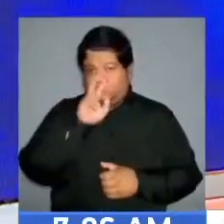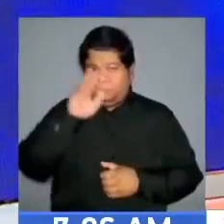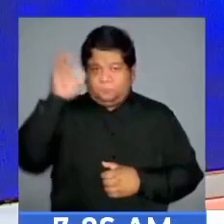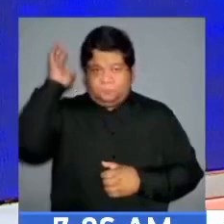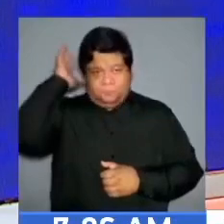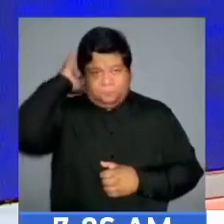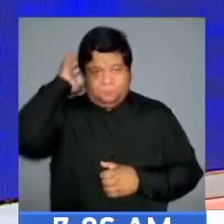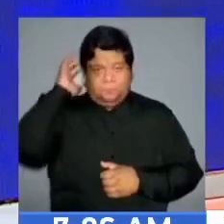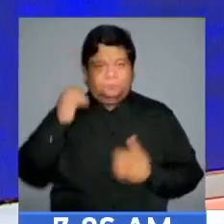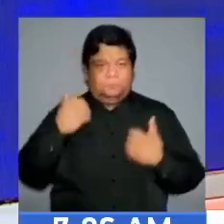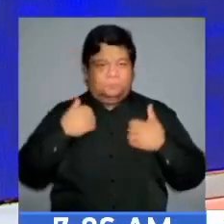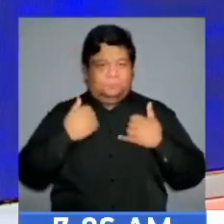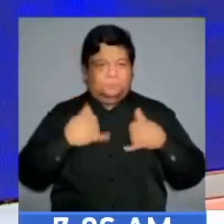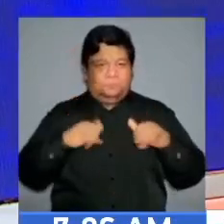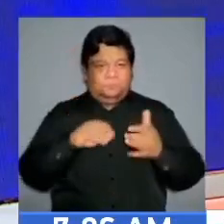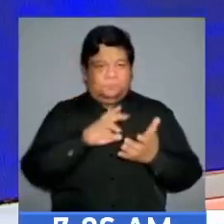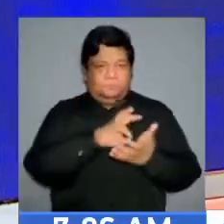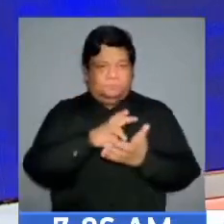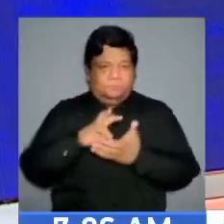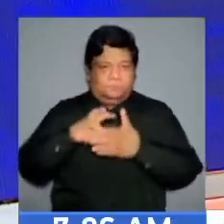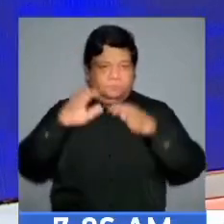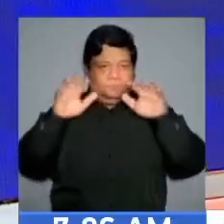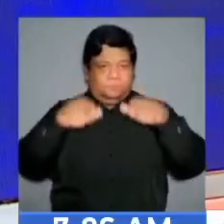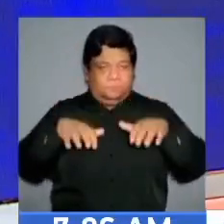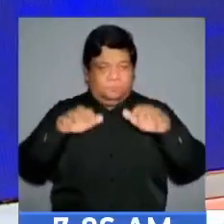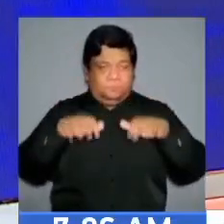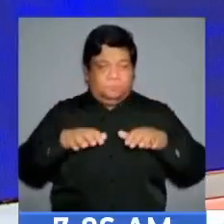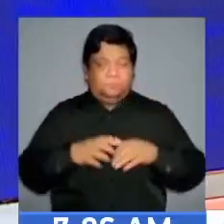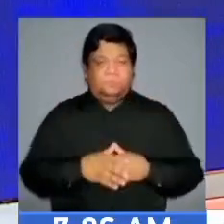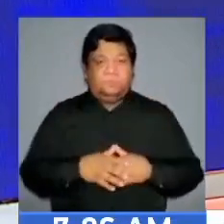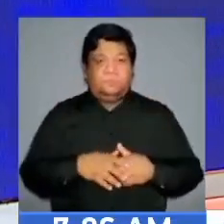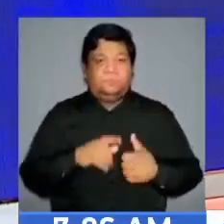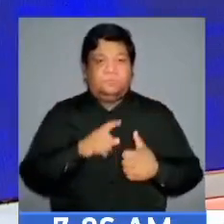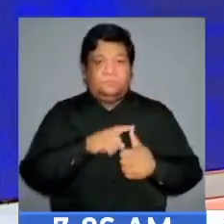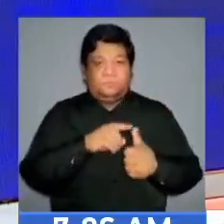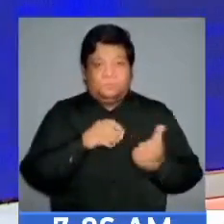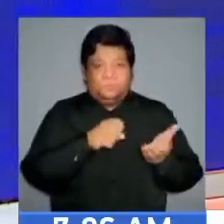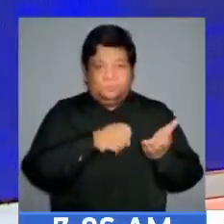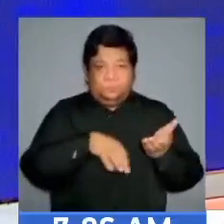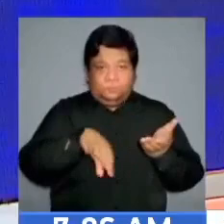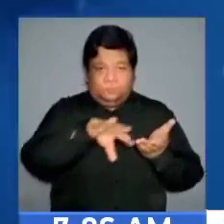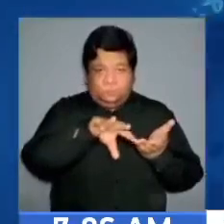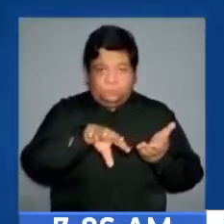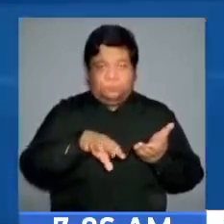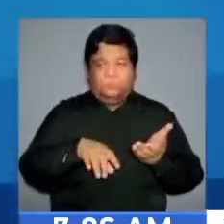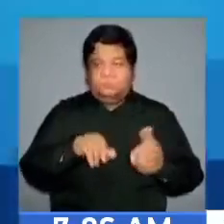inilikas sa Sorsogon Dahil Sa matinding bahao ang unang